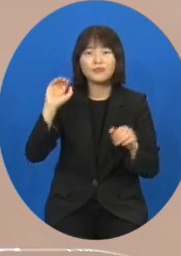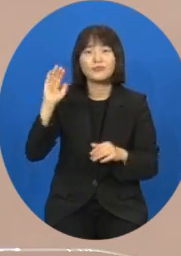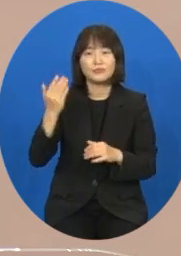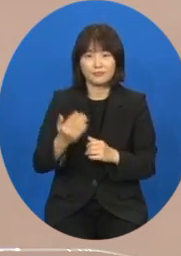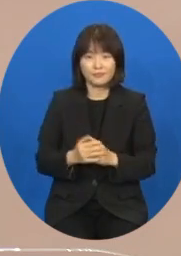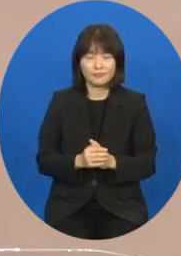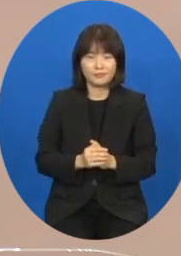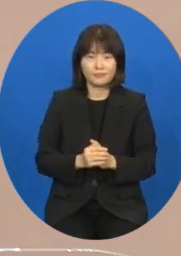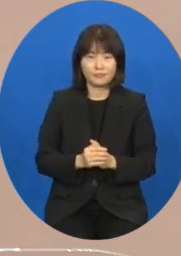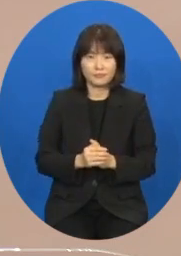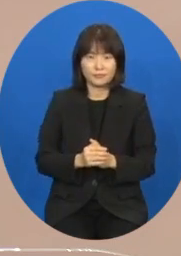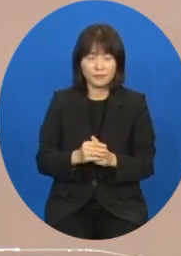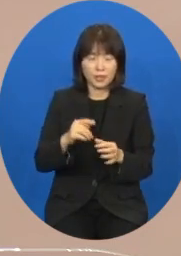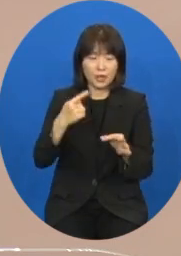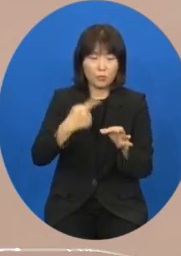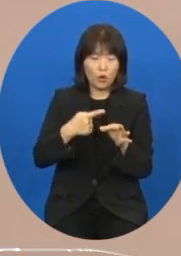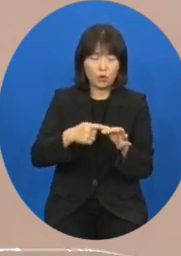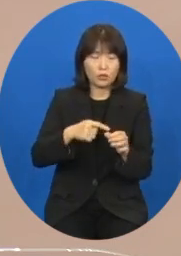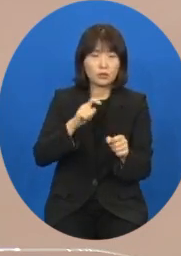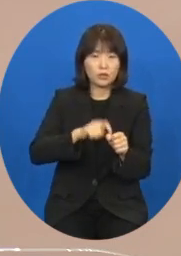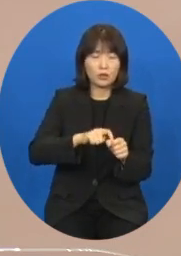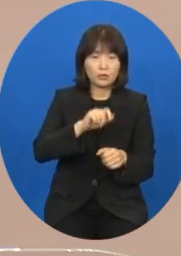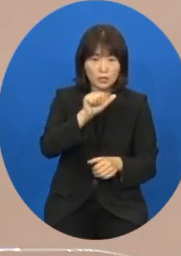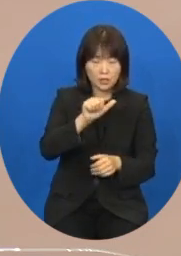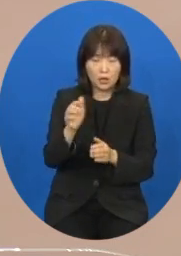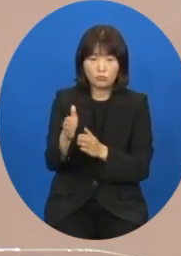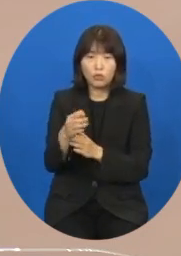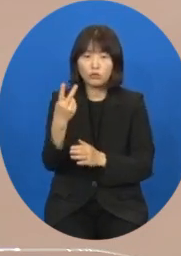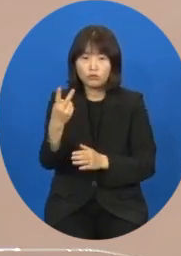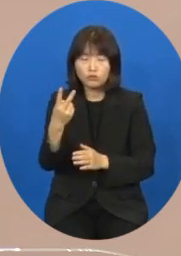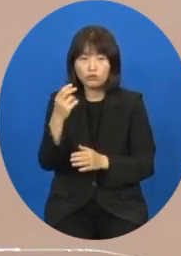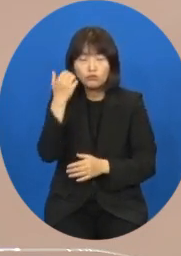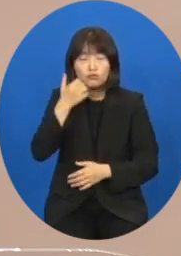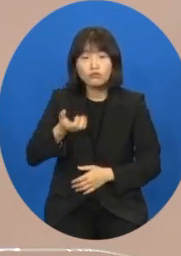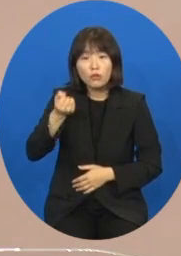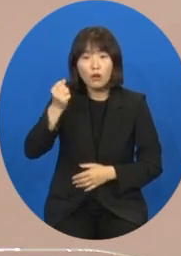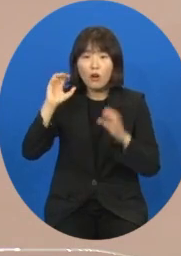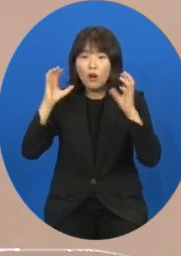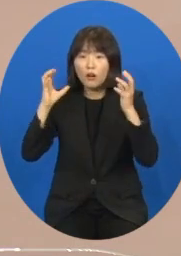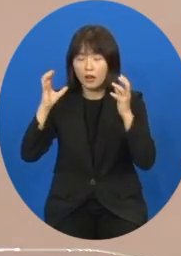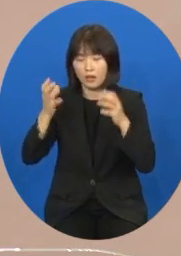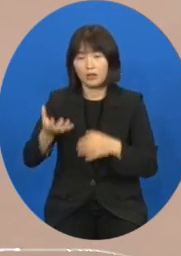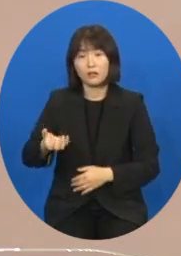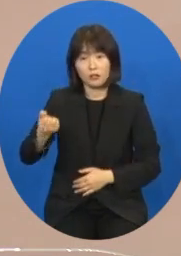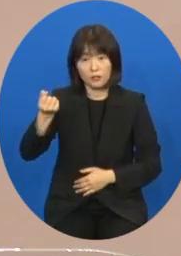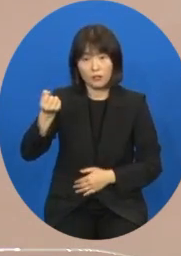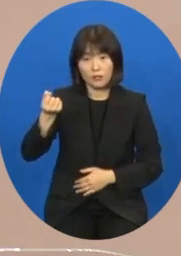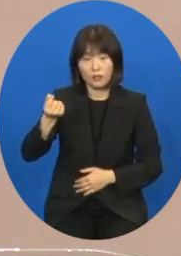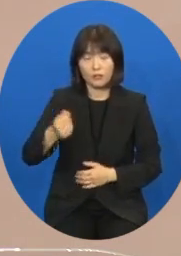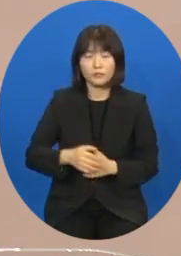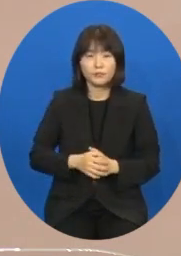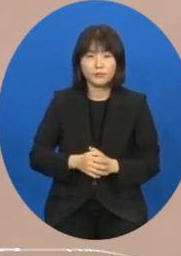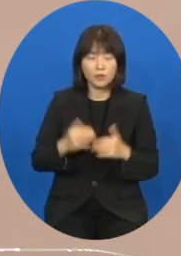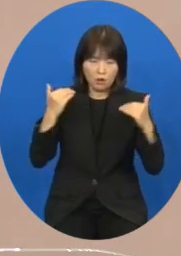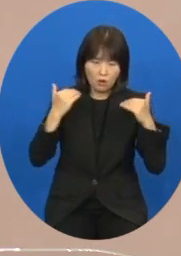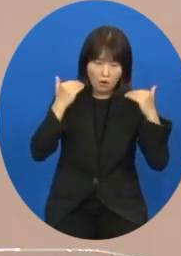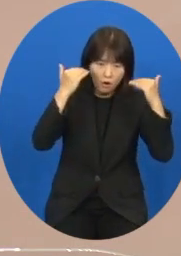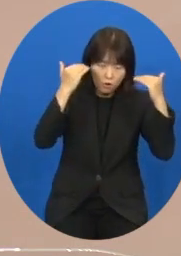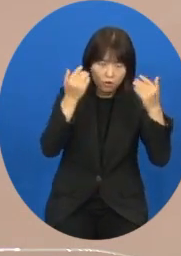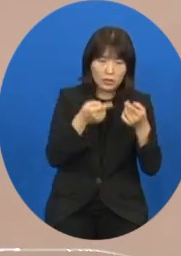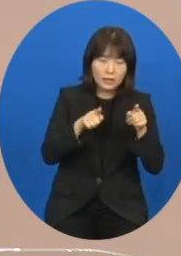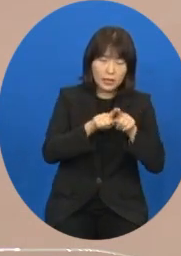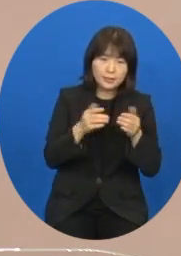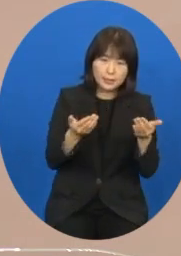여러분 보리떡 다섯 개, 물고기 두 마리가 누구 거였어요? 어린아이 것이었습니다. 여러분 어른 데리고 일하고